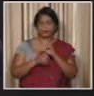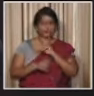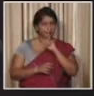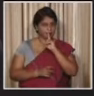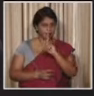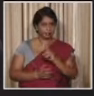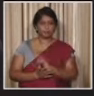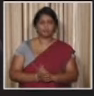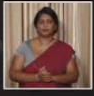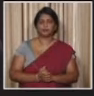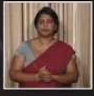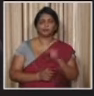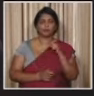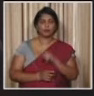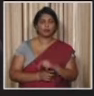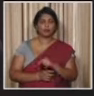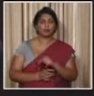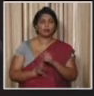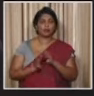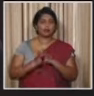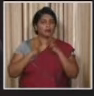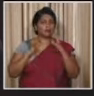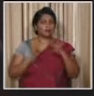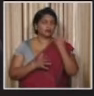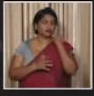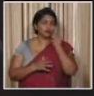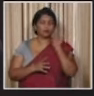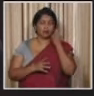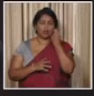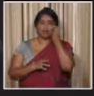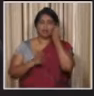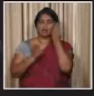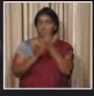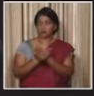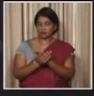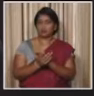කියන්න ඕනේ. මේක අතිමානුෂික යෝජනාවක් සහ